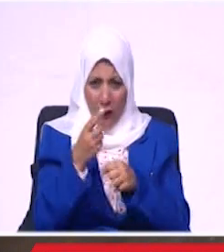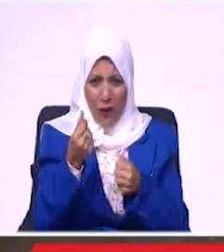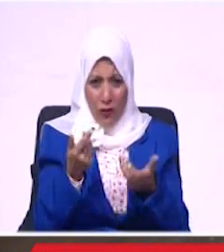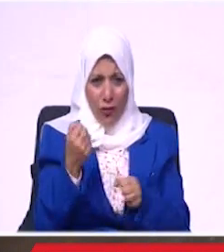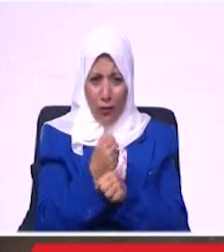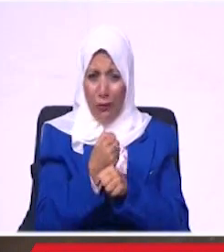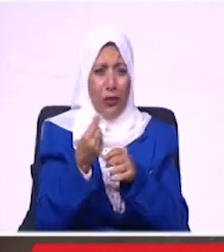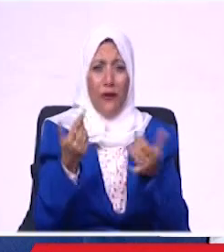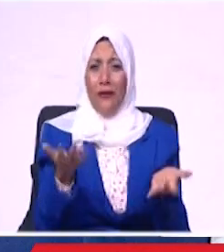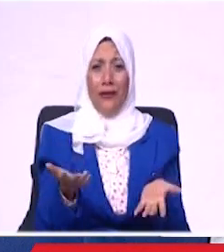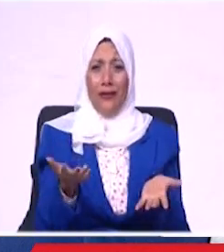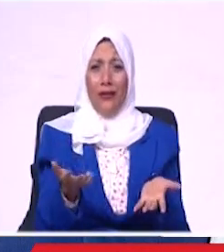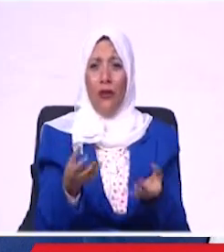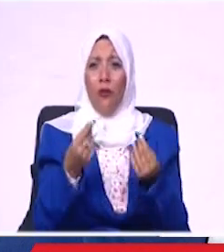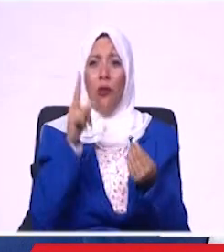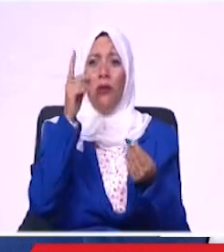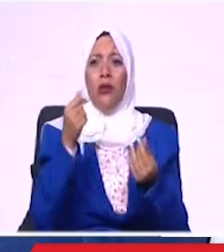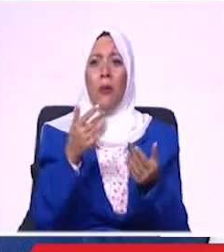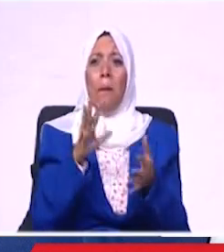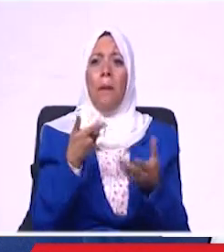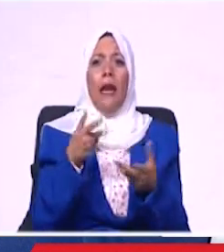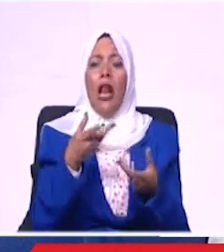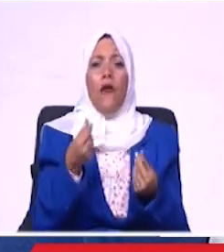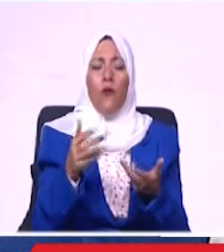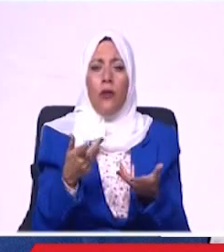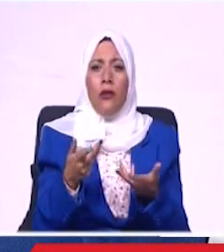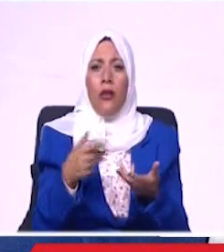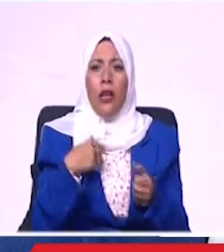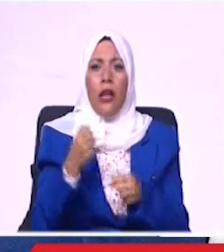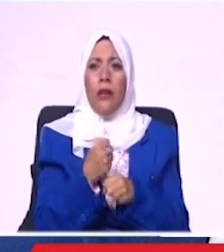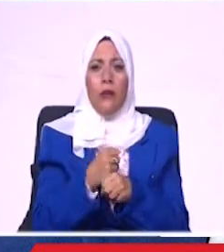والله ما كان فيها فلوس، مين اللي قال كان فيها فلوس؟ بس انا مش ندمانه ابدا،